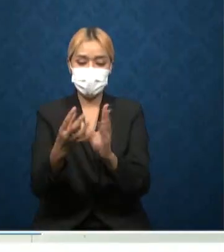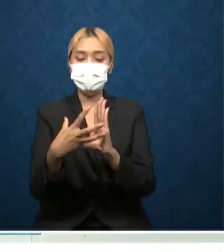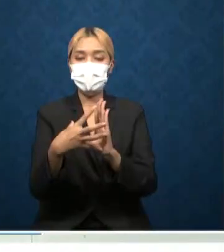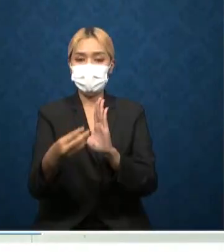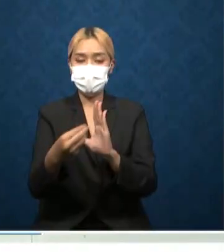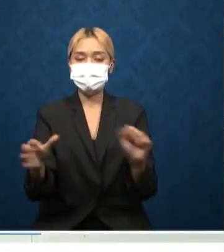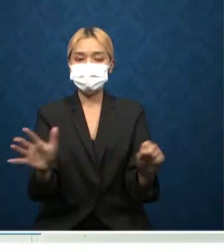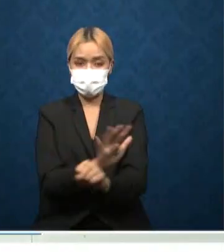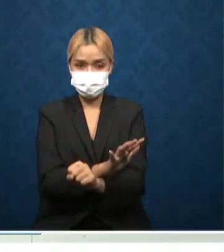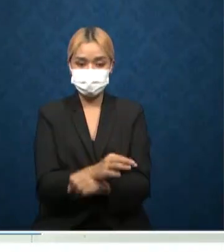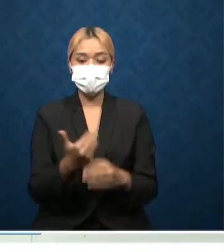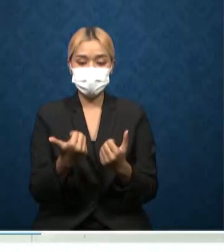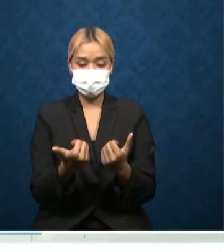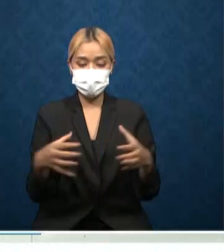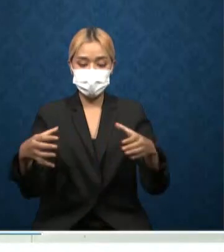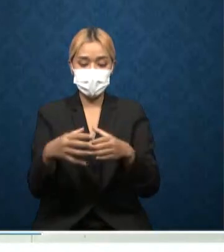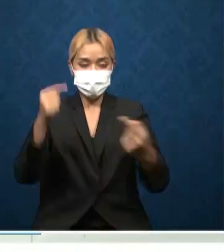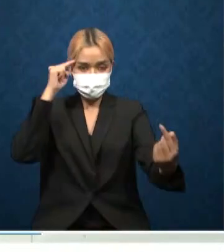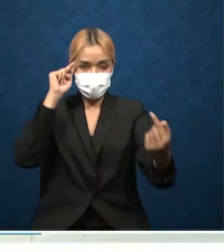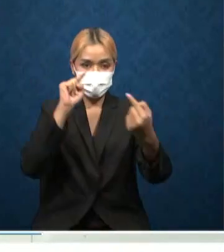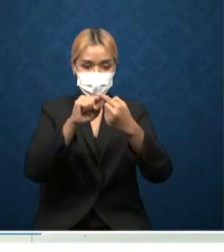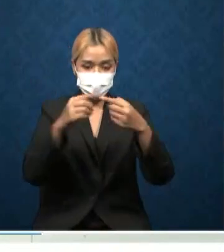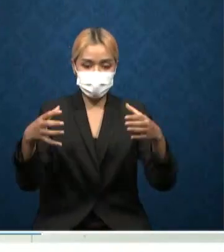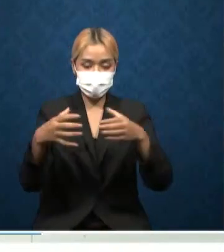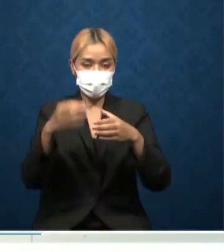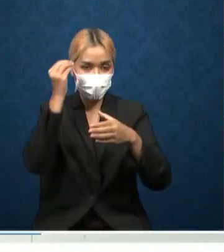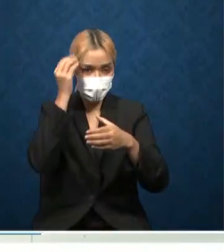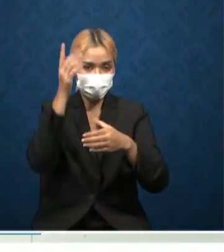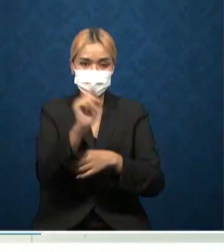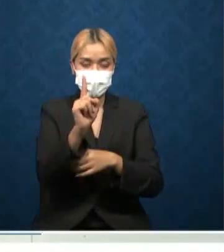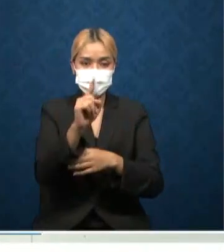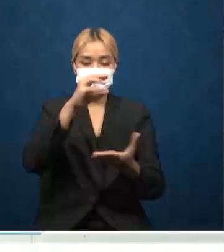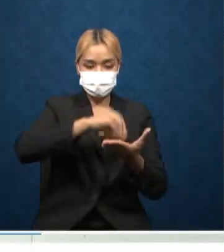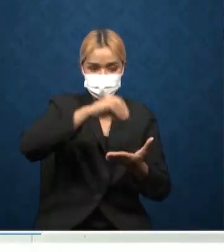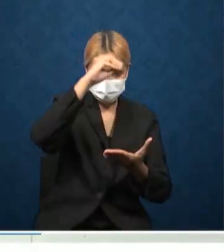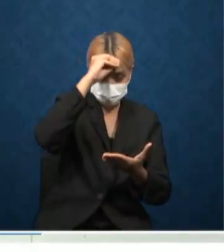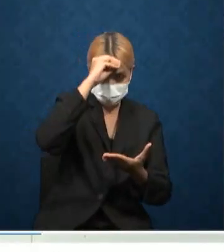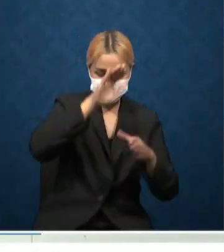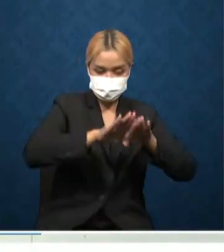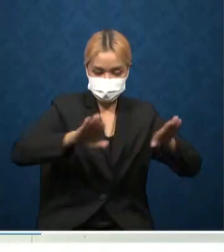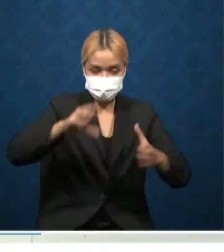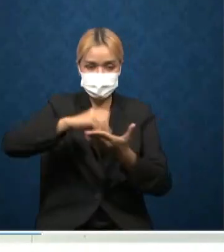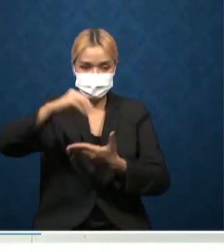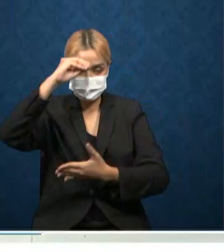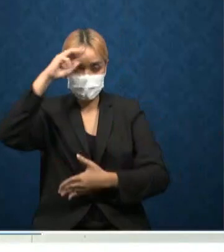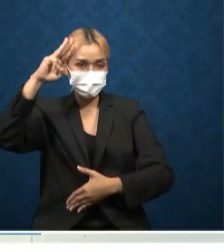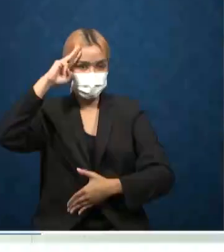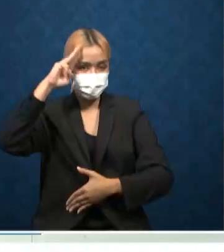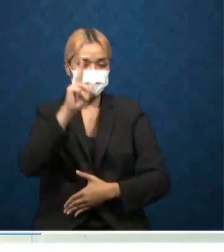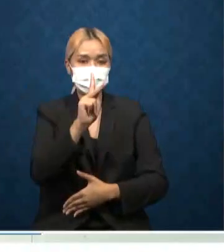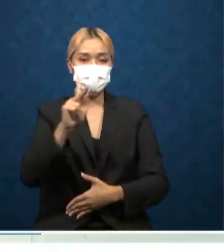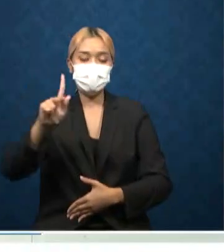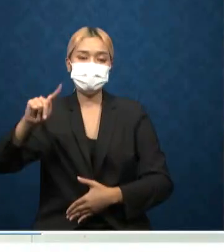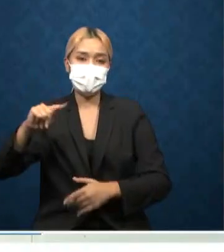ซึ่งกลุ่มเป้าหมายในการให้ความรู้ได้แก่นักเรียนนักศึกษาลูกเสืออาสากกต